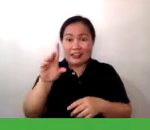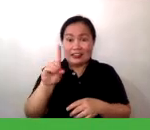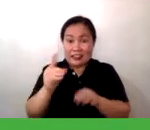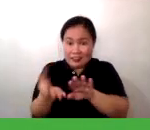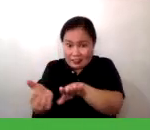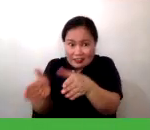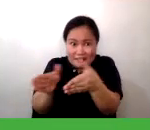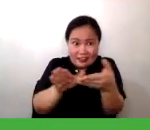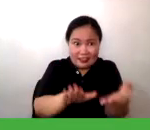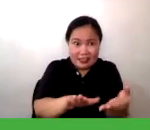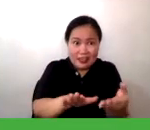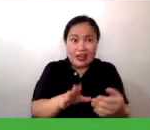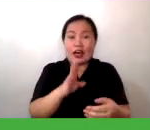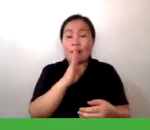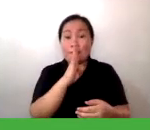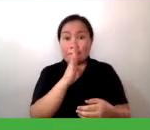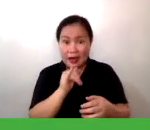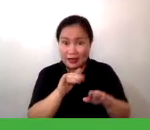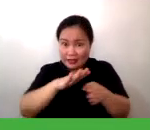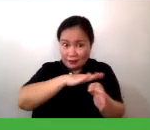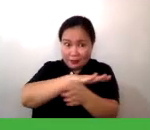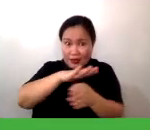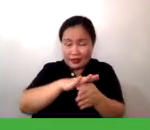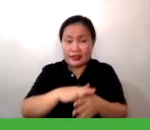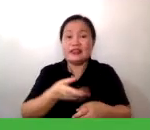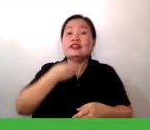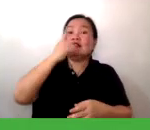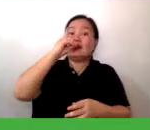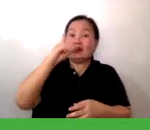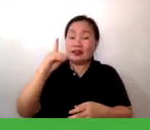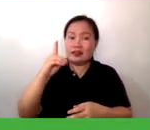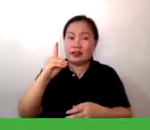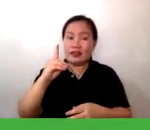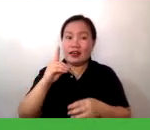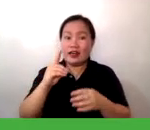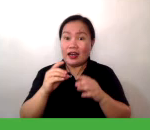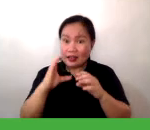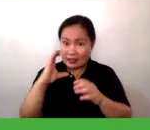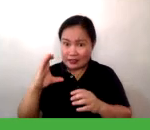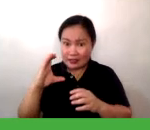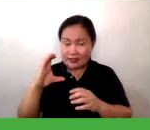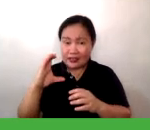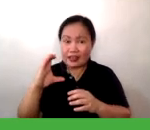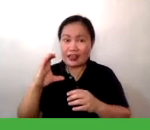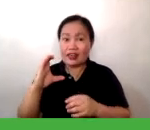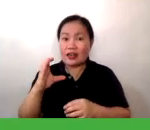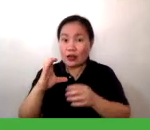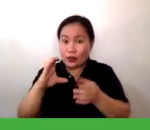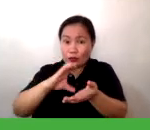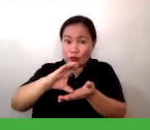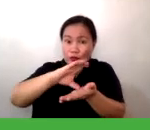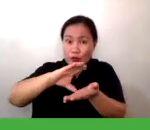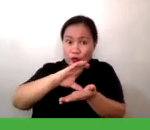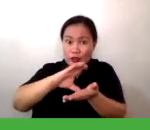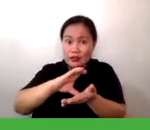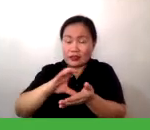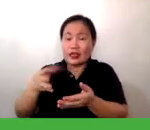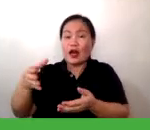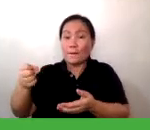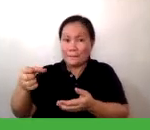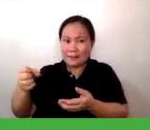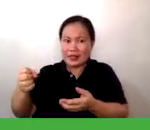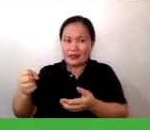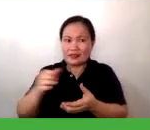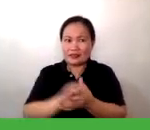died by drinking chocolate milk. So, ibig sabihin, K is for